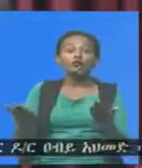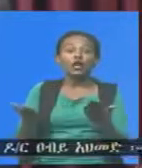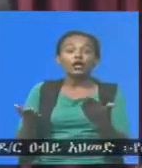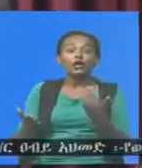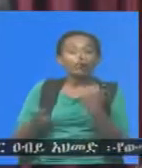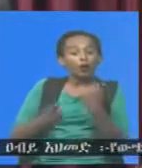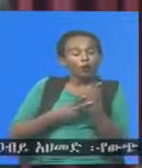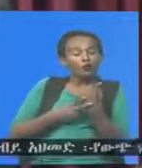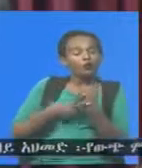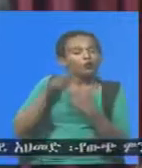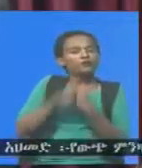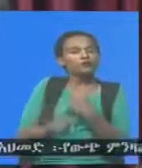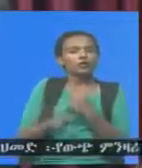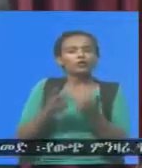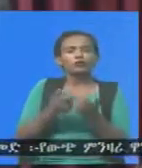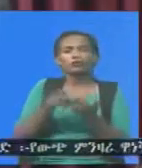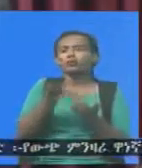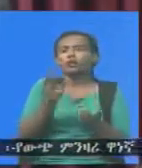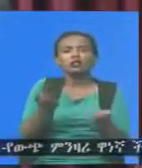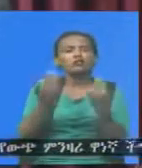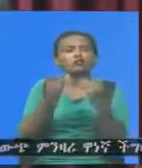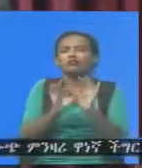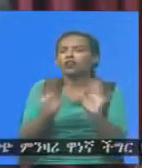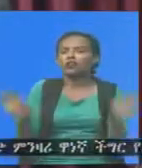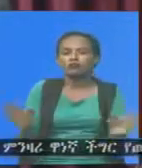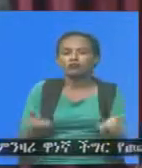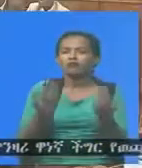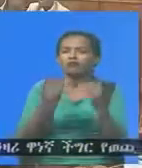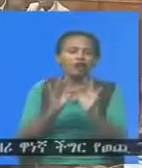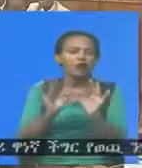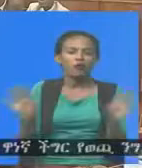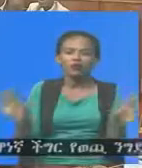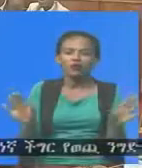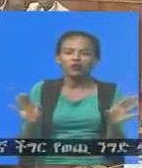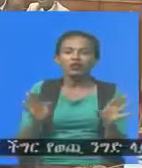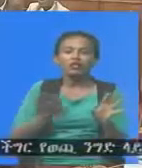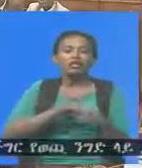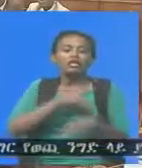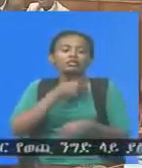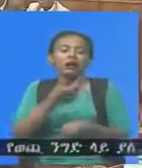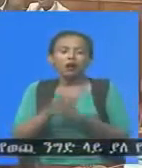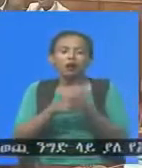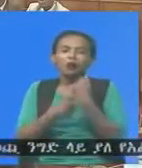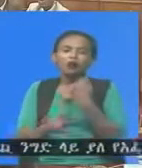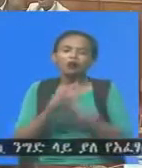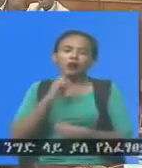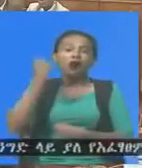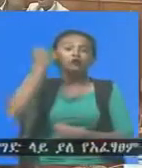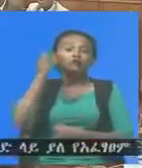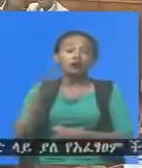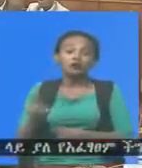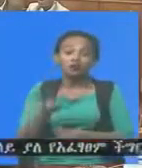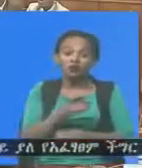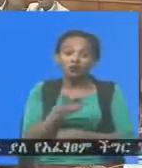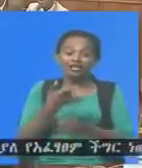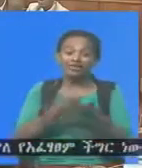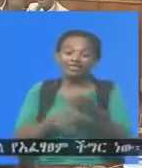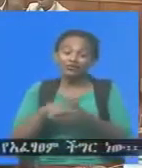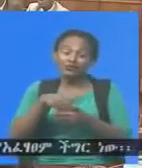በጣም አስፈላጊ ነው። በዚህም ይገኝ ትርፍ ስለሌለ ትርፍ የለውም። የኪሳራ ፖለቲካ ሐሳብ ስለሆነ ከዚህ